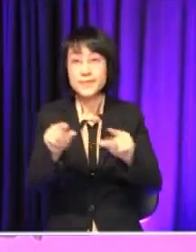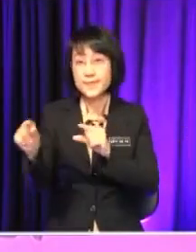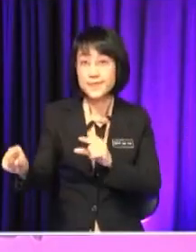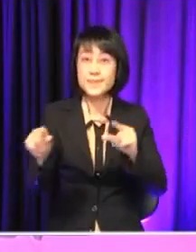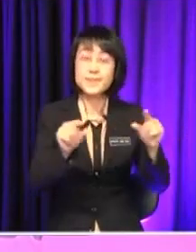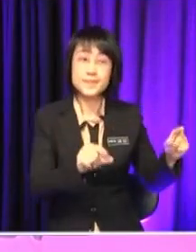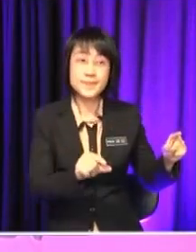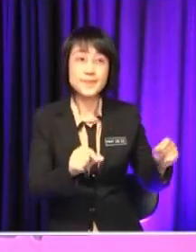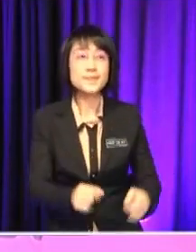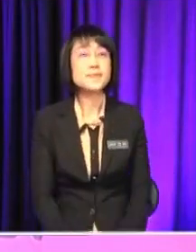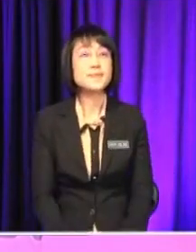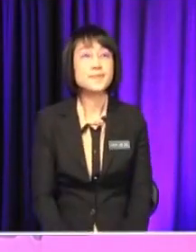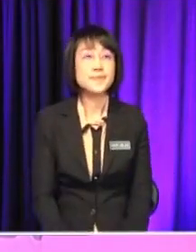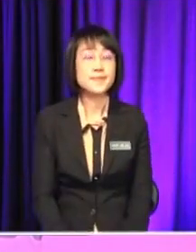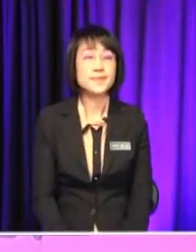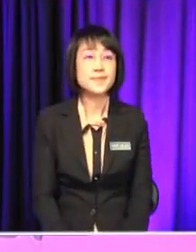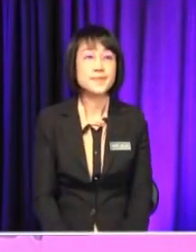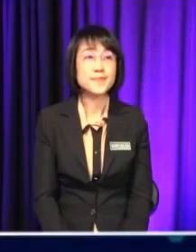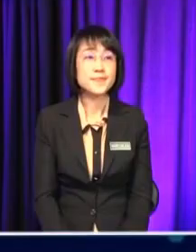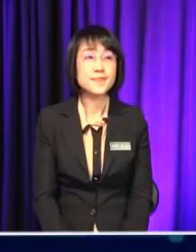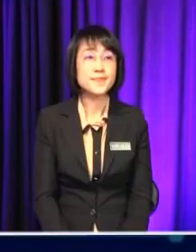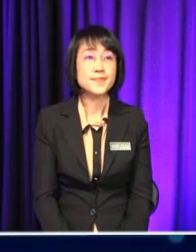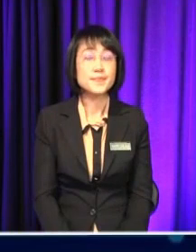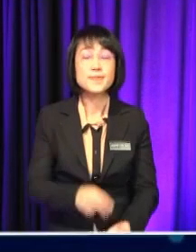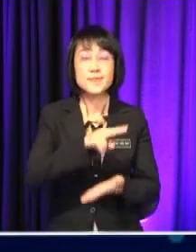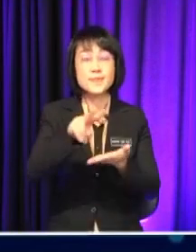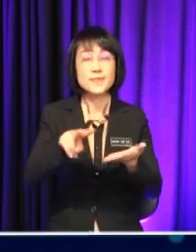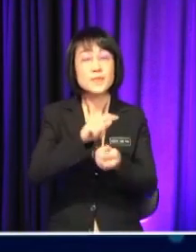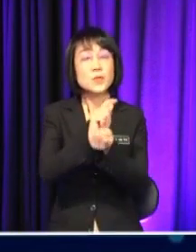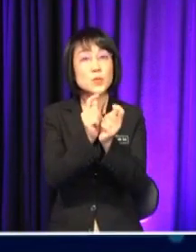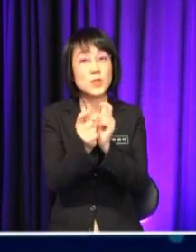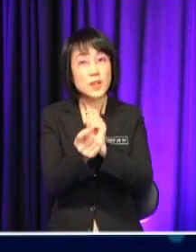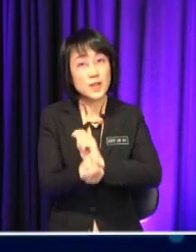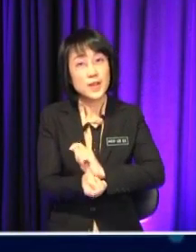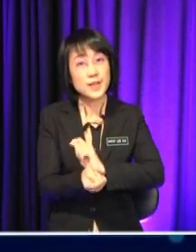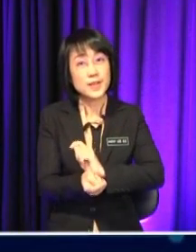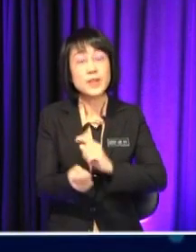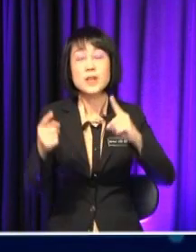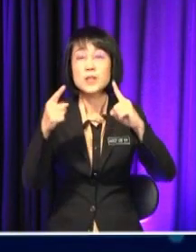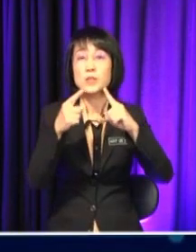secara visualnya eee video dan juga menukarkan kepada